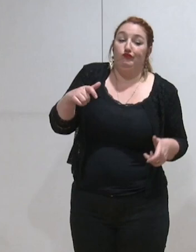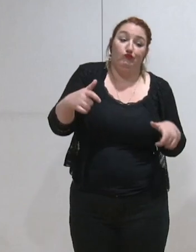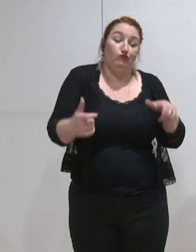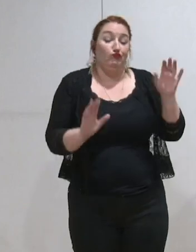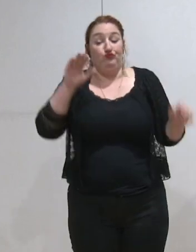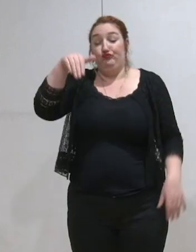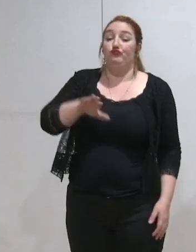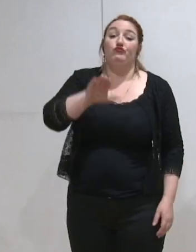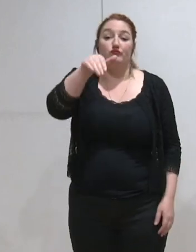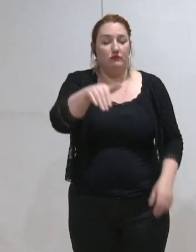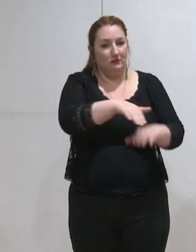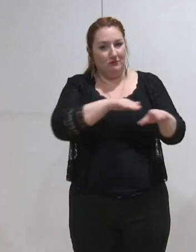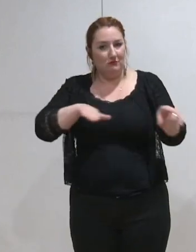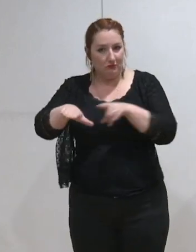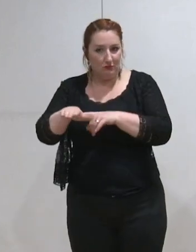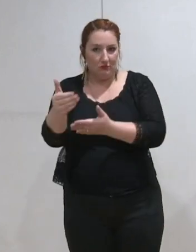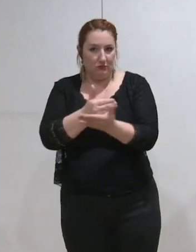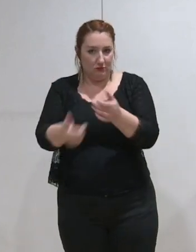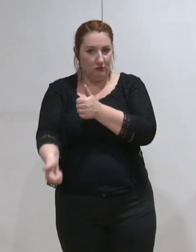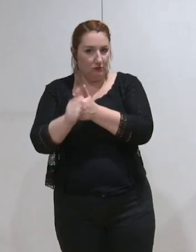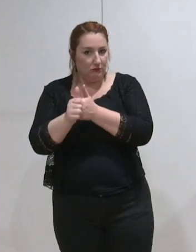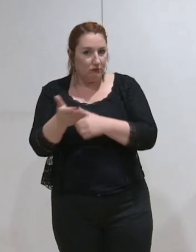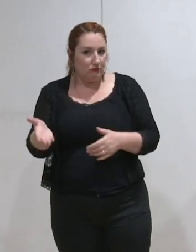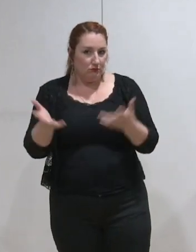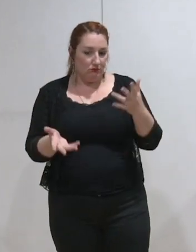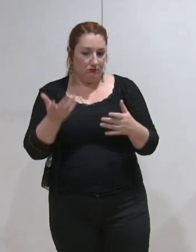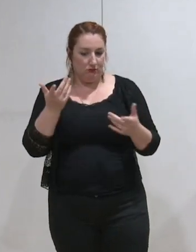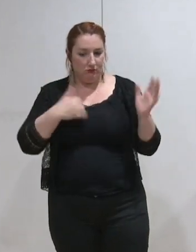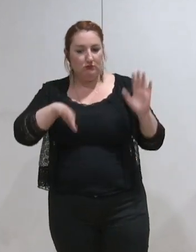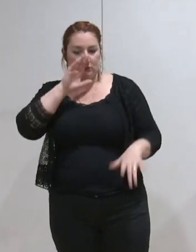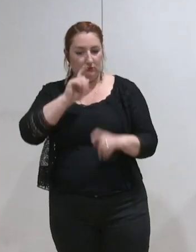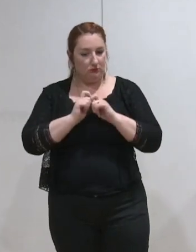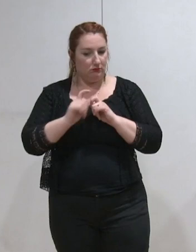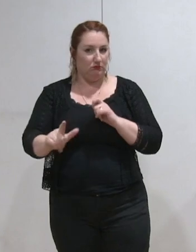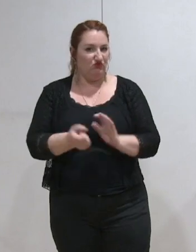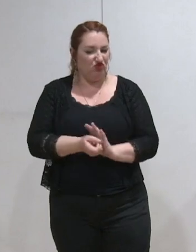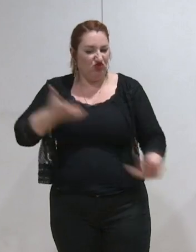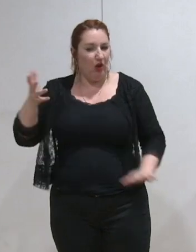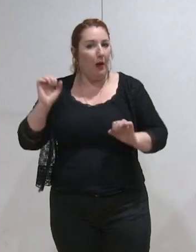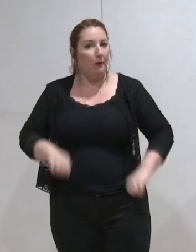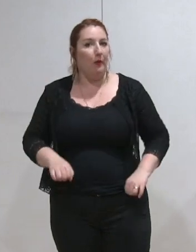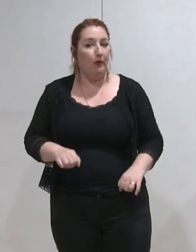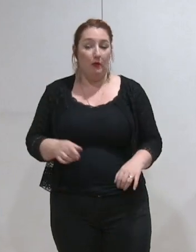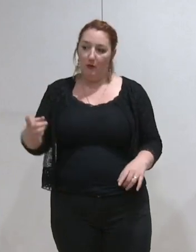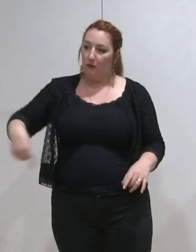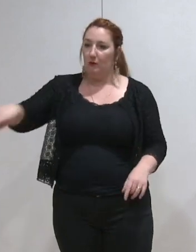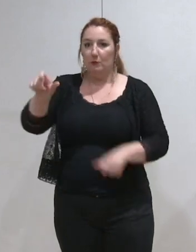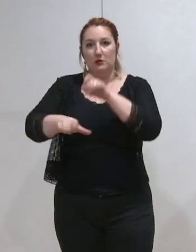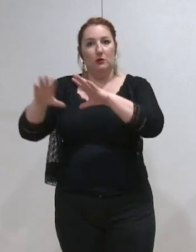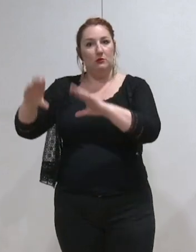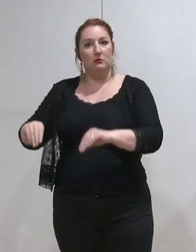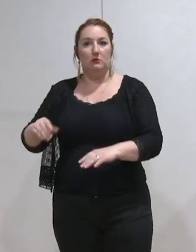à côté une action en justice de la part des salariés qui pourrait coûter cher à Grenoble au grenoblois et nous ne pouvons que le